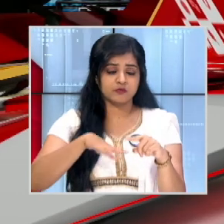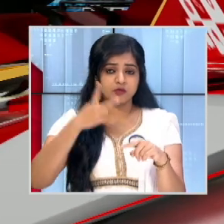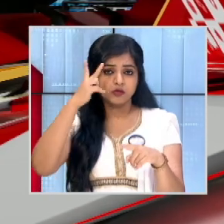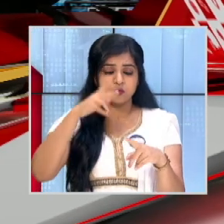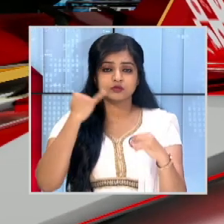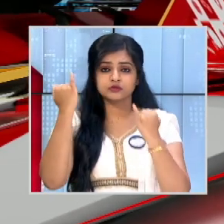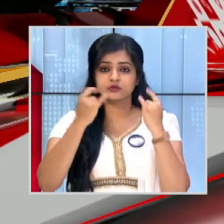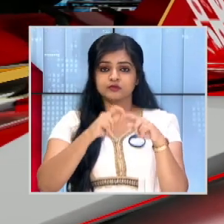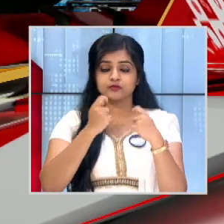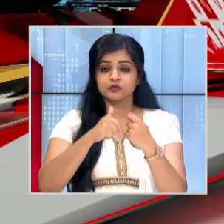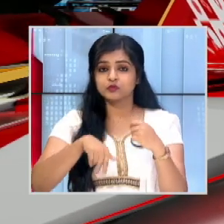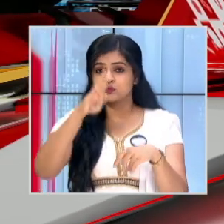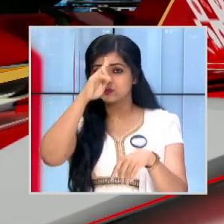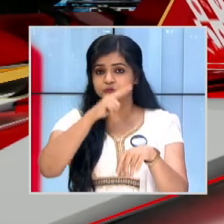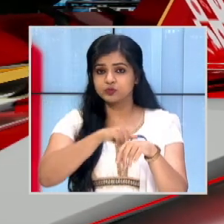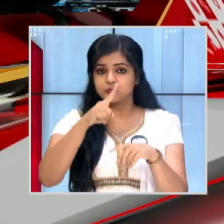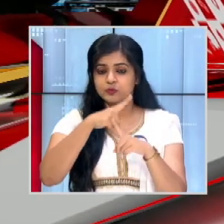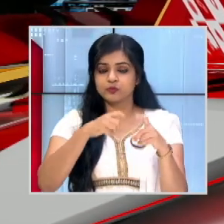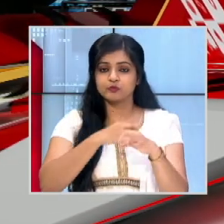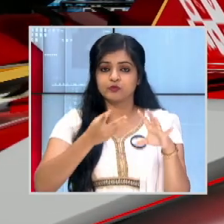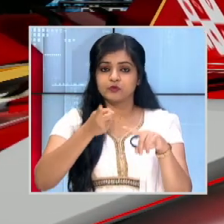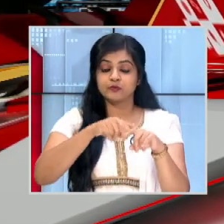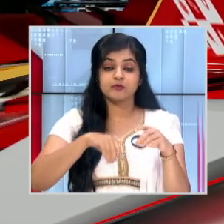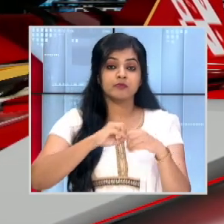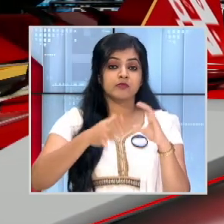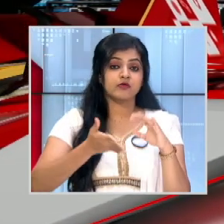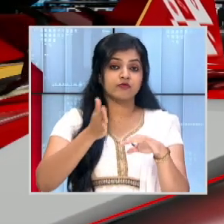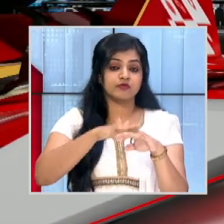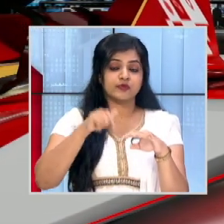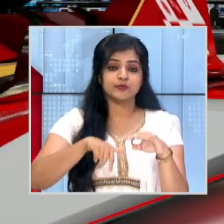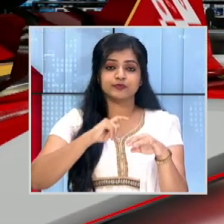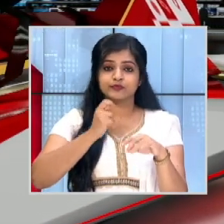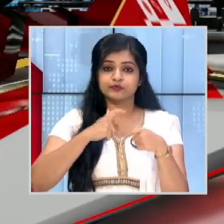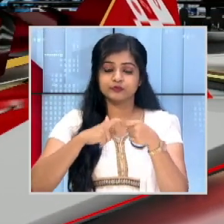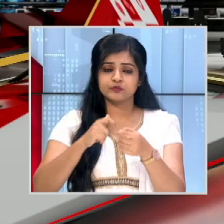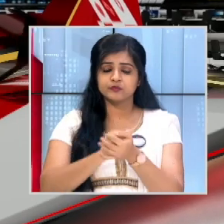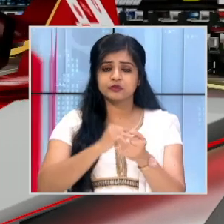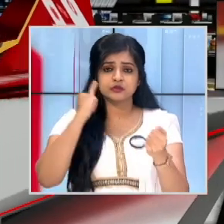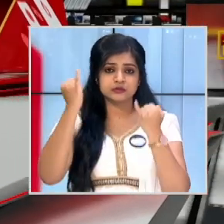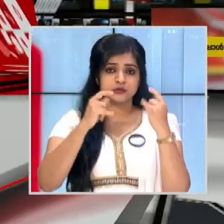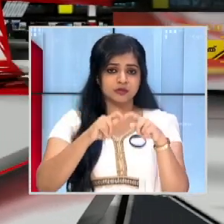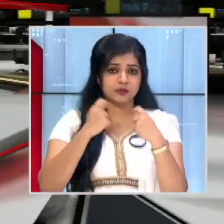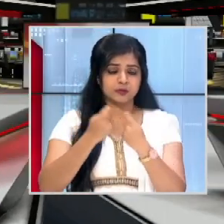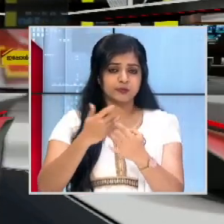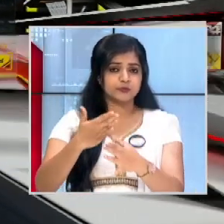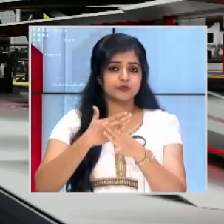ഉച്ചയ്ക്ക് 1:30-ആയിരുന്നു സ്ഫോടനമുണ്ടായത്. മനീഷ് മൂർത്തി ബംഗളൂരുവിൽ നിന്ന് ചേരുന്നുണ്ട്. മനീഷ്, അന്വേഷണ സംഘം പങ്കുവയ്ക്കുന്ന വിശദാംശങ്ങൾ എന്തൊക്കെയാണ്?